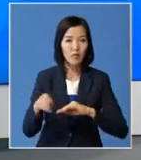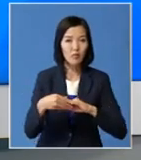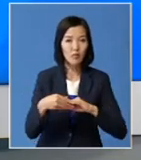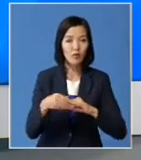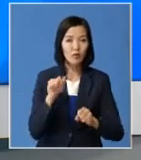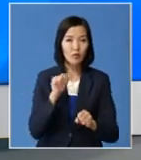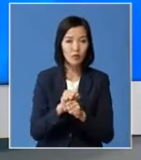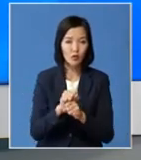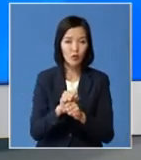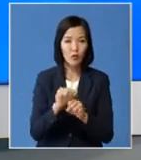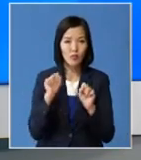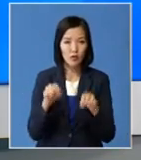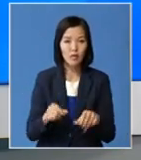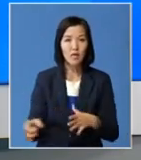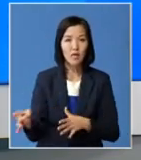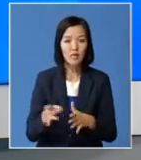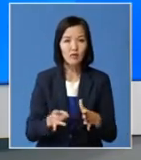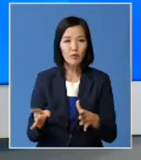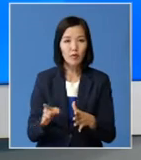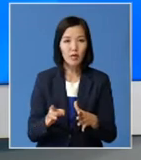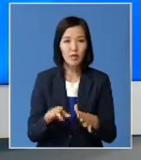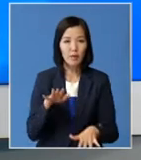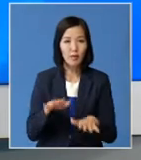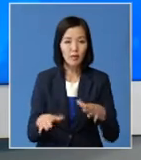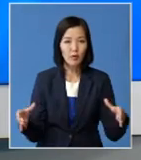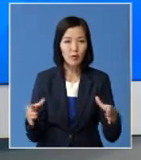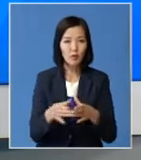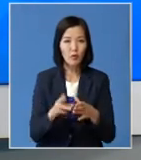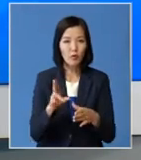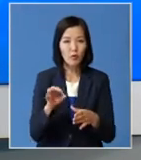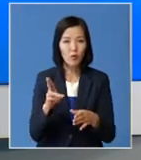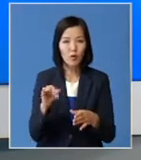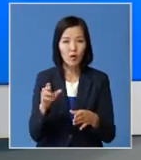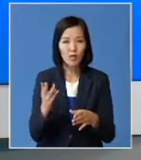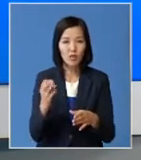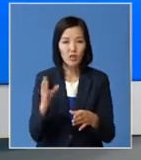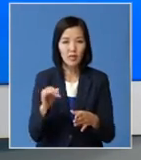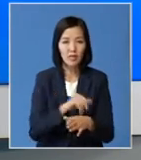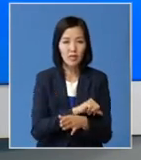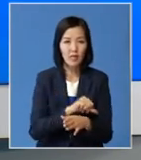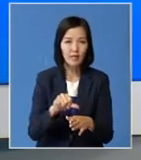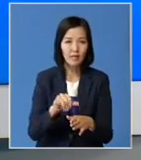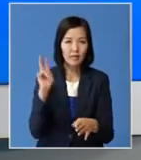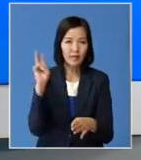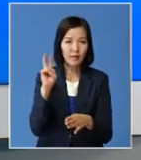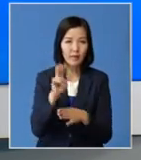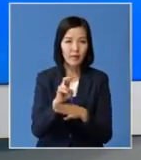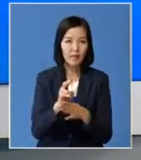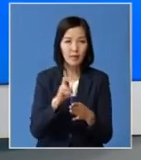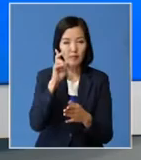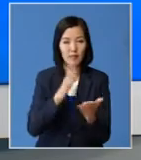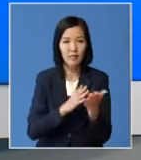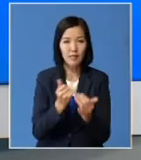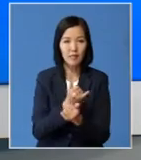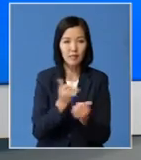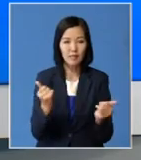жолын кесудің бірден бір жолы. Республикалық мониторингтік топ Қорғас Шығыс қақпасы арнайы экономикалық аймағында болып, мемлекет қызмет көрсетудің